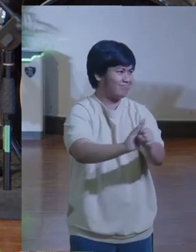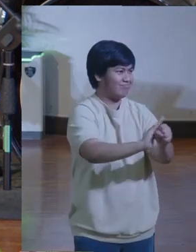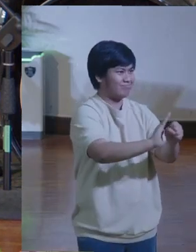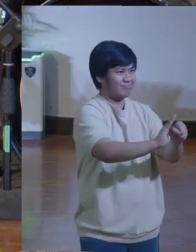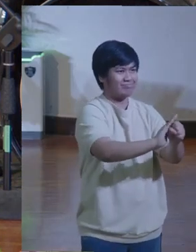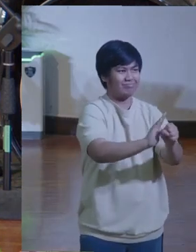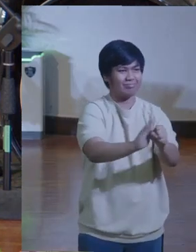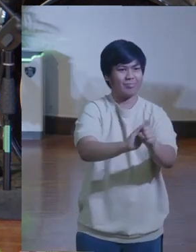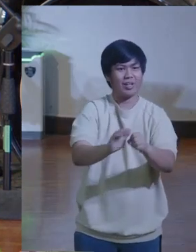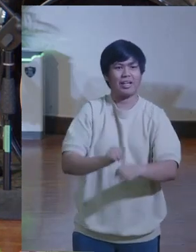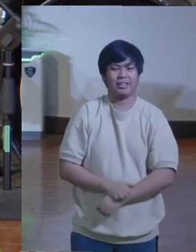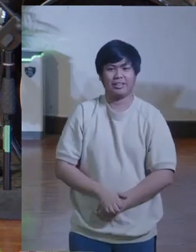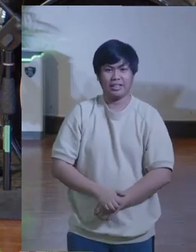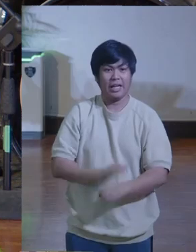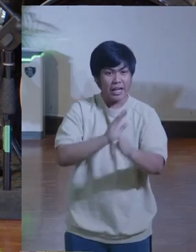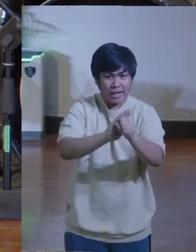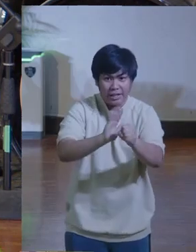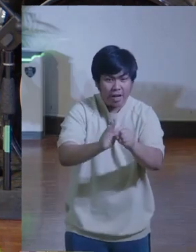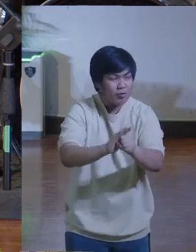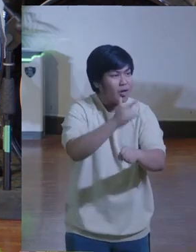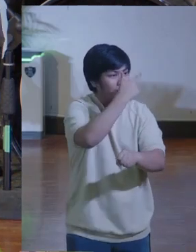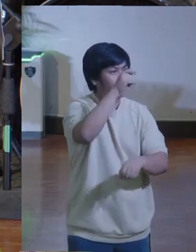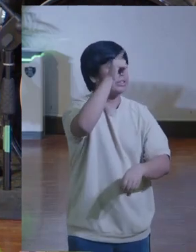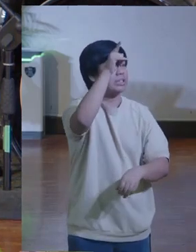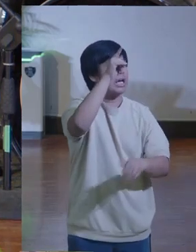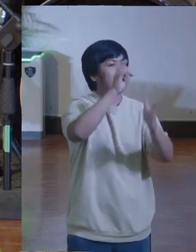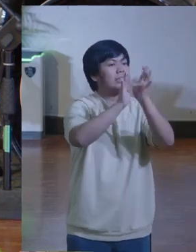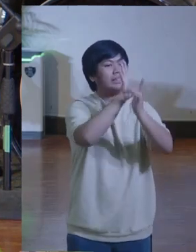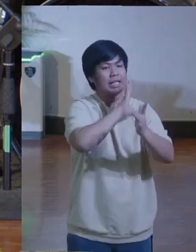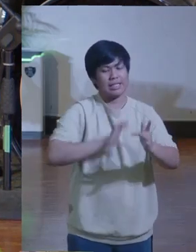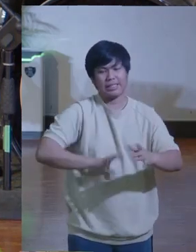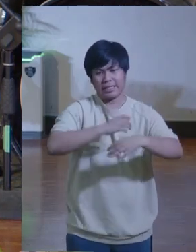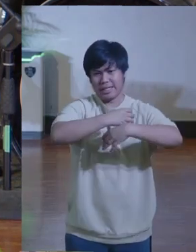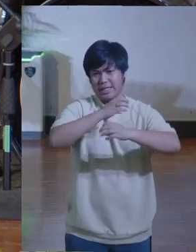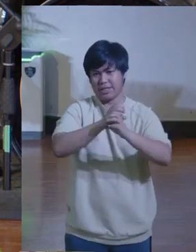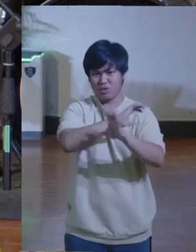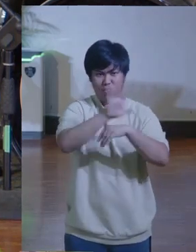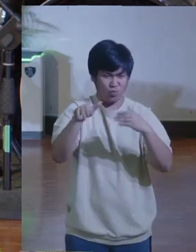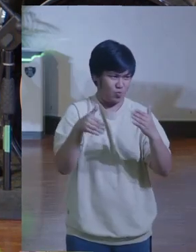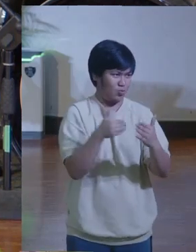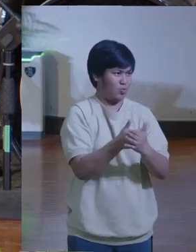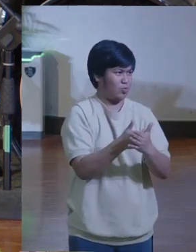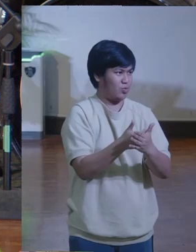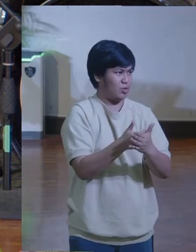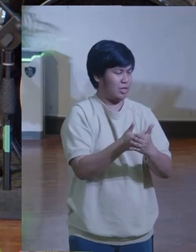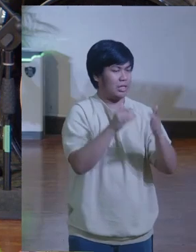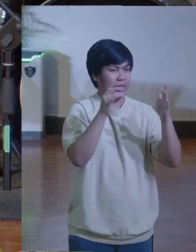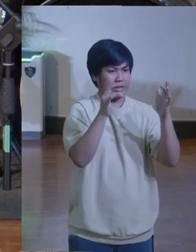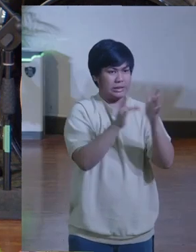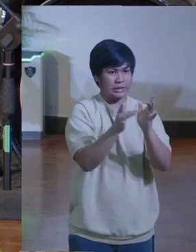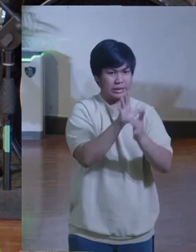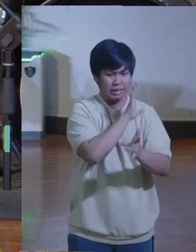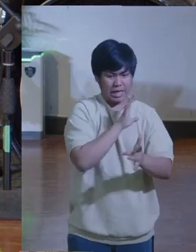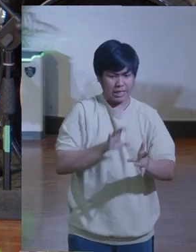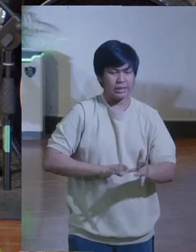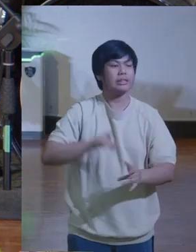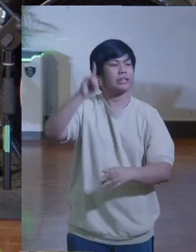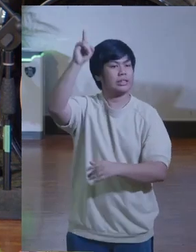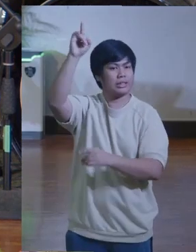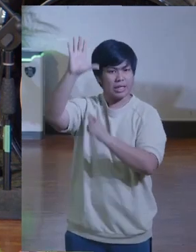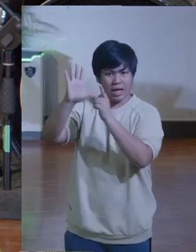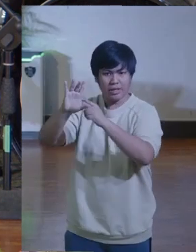ang kanyang kapangyarihan dahil siya ang lumikha ng lahat. Yung po ang sabi ng ating teksto, He is the image of the invisible God,